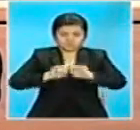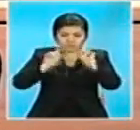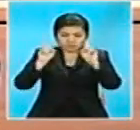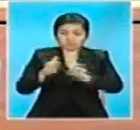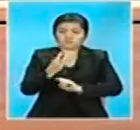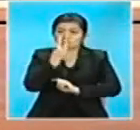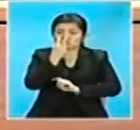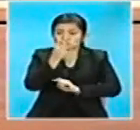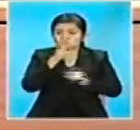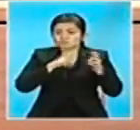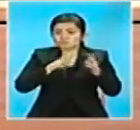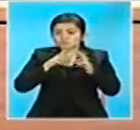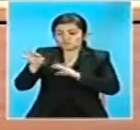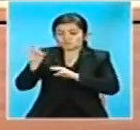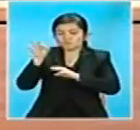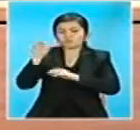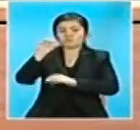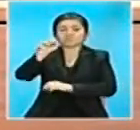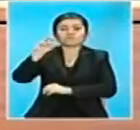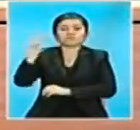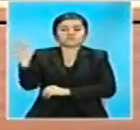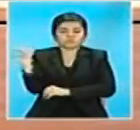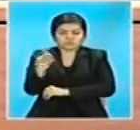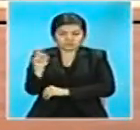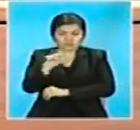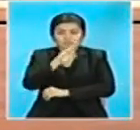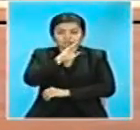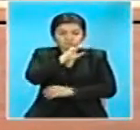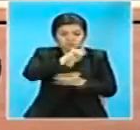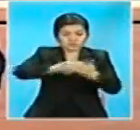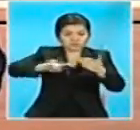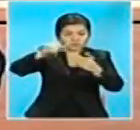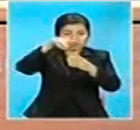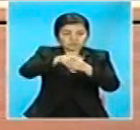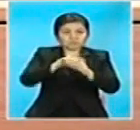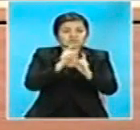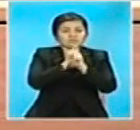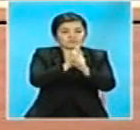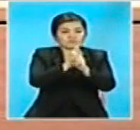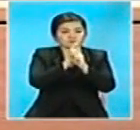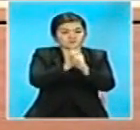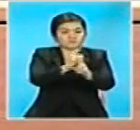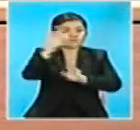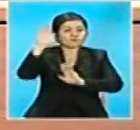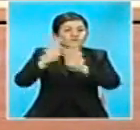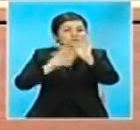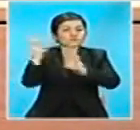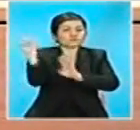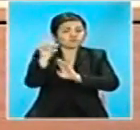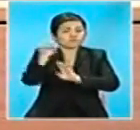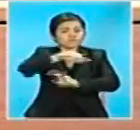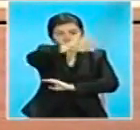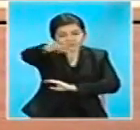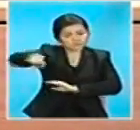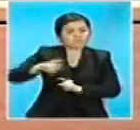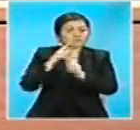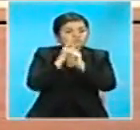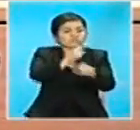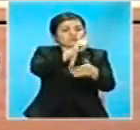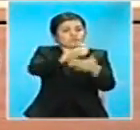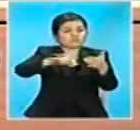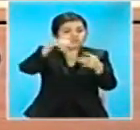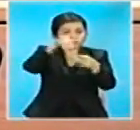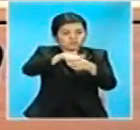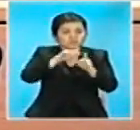เป็นมานะครับถ้าเราจะมีการเลือกตั้งในระบอบประชาธิปไตยนั้นก็ ็คงต้องให้มีการเลือกตั้งทั้งหมดนะครับ